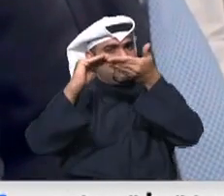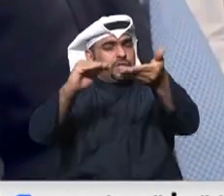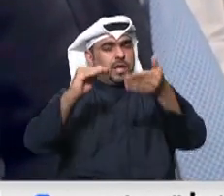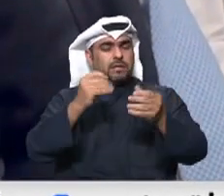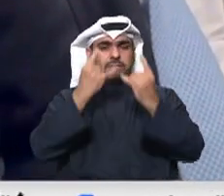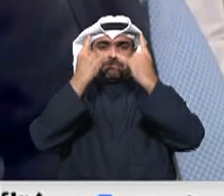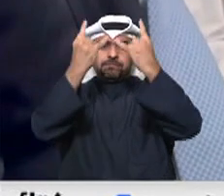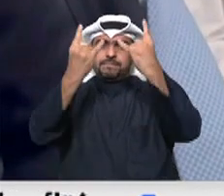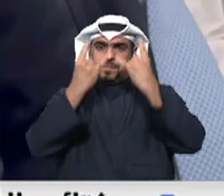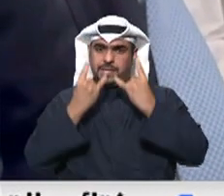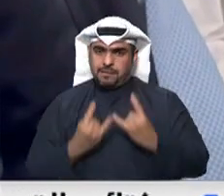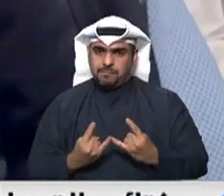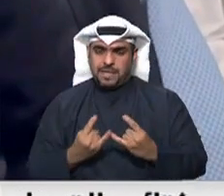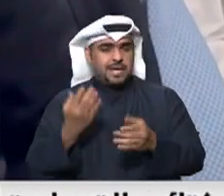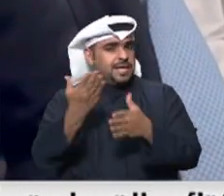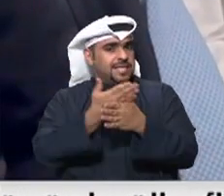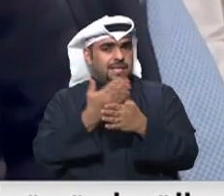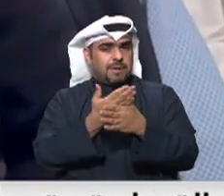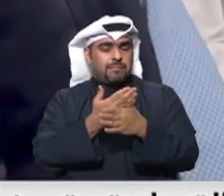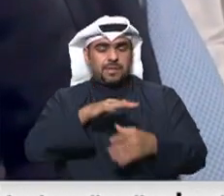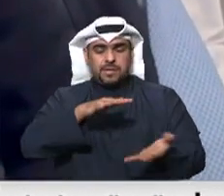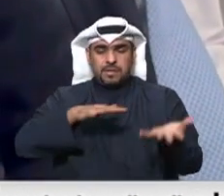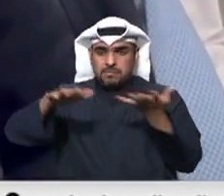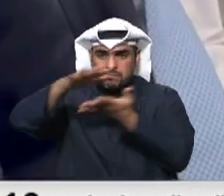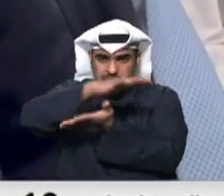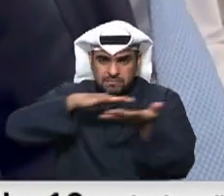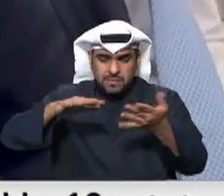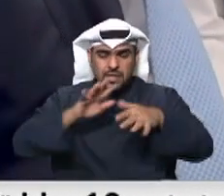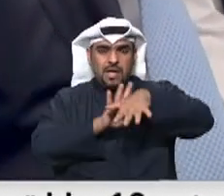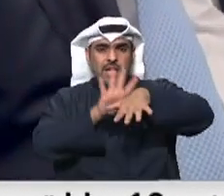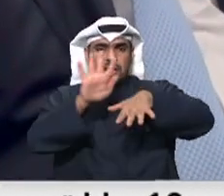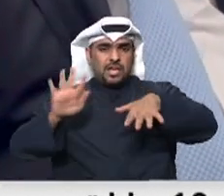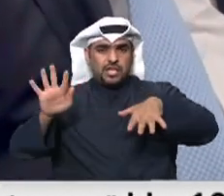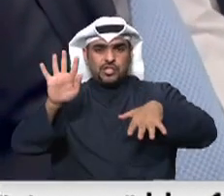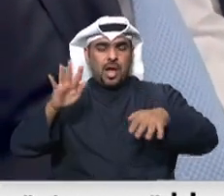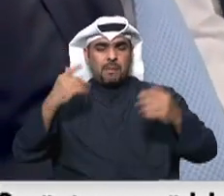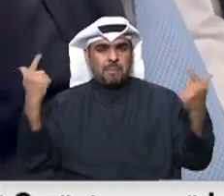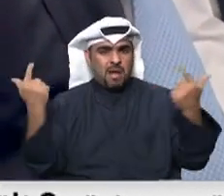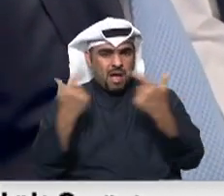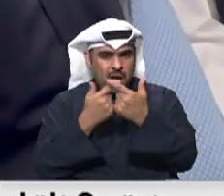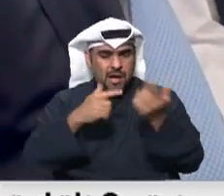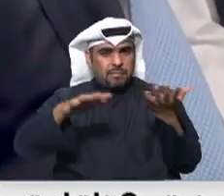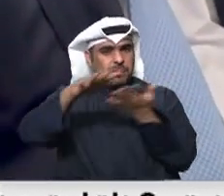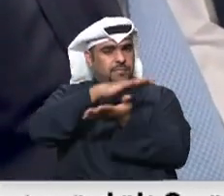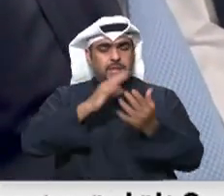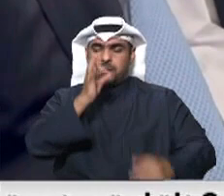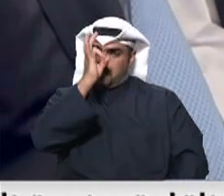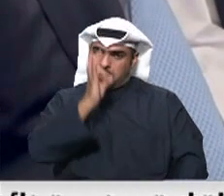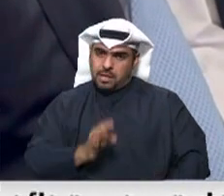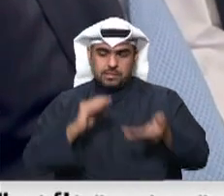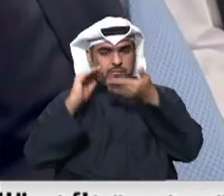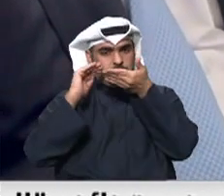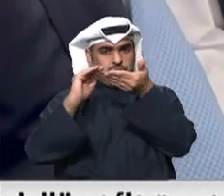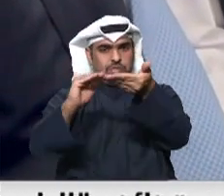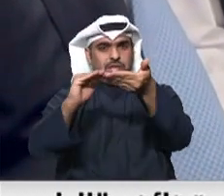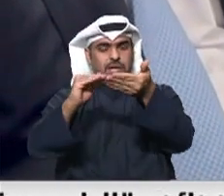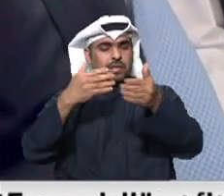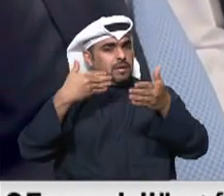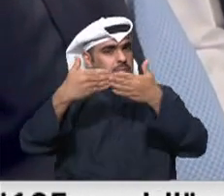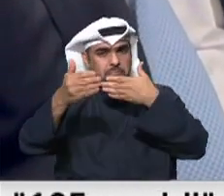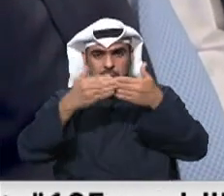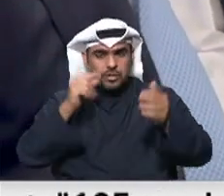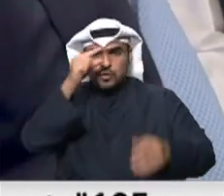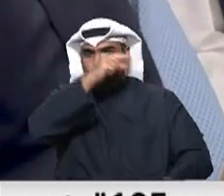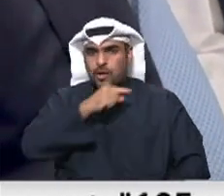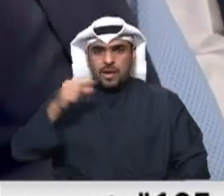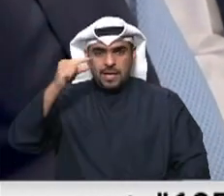الدائم على مساعدة الشعوب المنكوبة ومن واجبها الديني والأخلاقي والإنساني بغض النظر عن أي اعتبارات